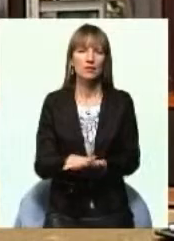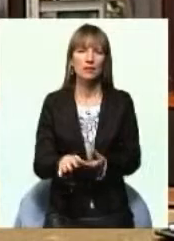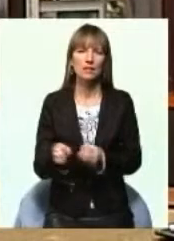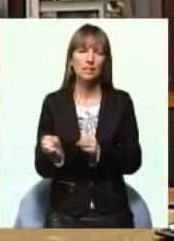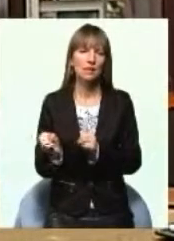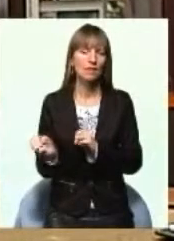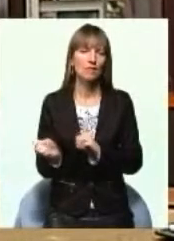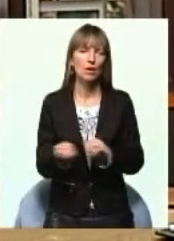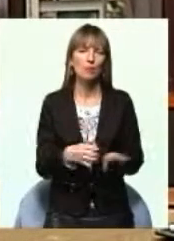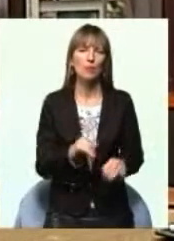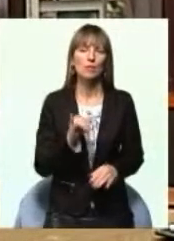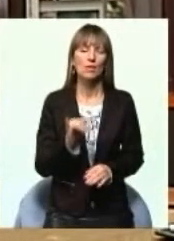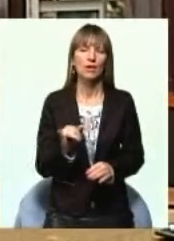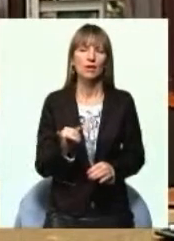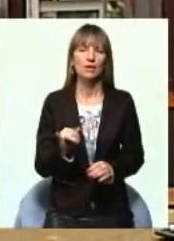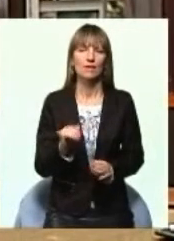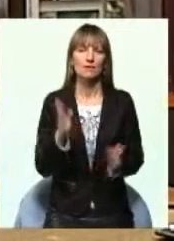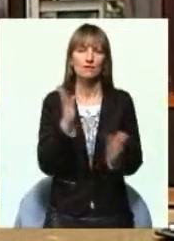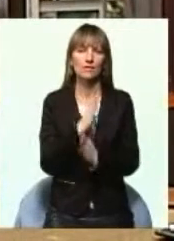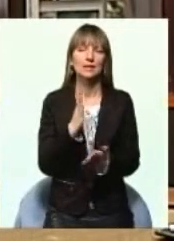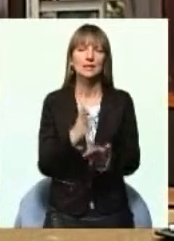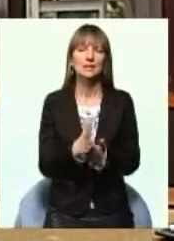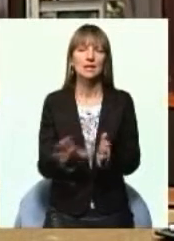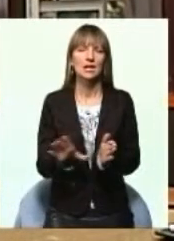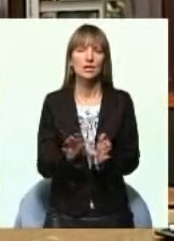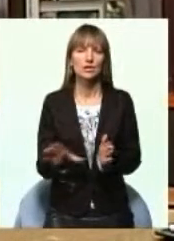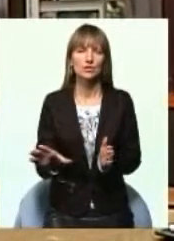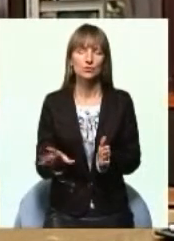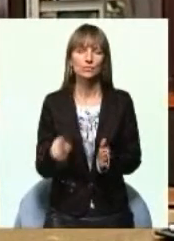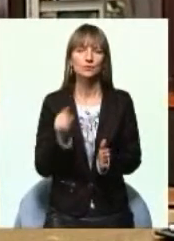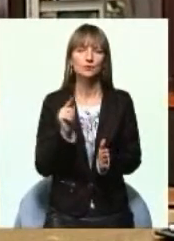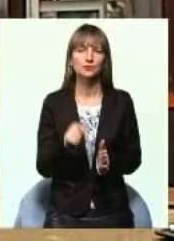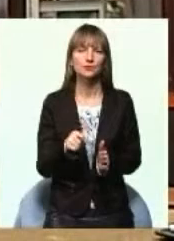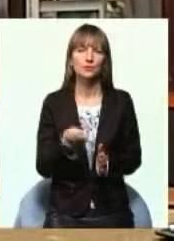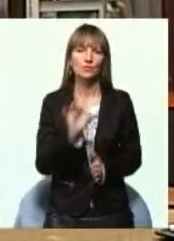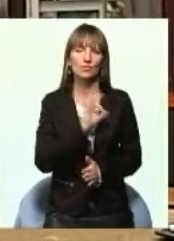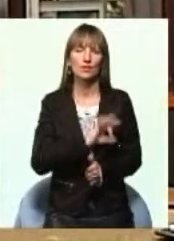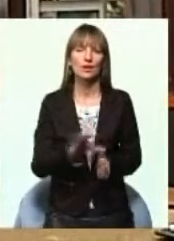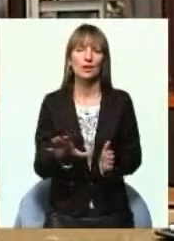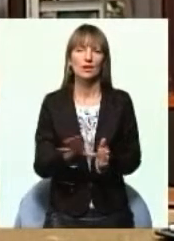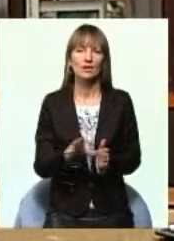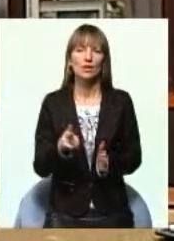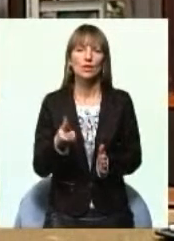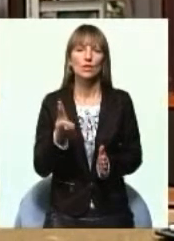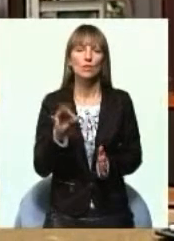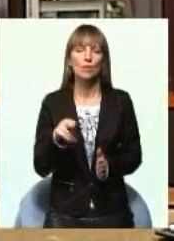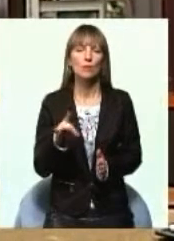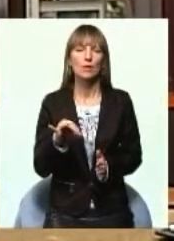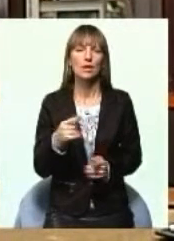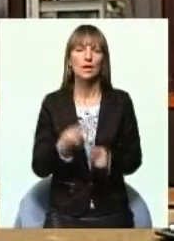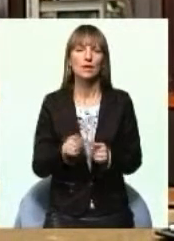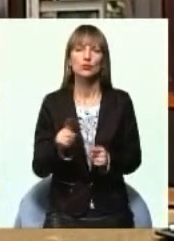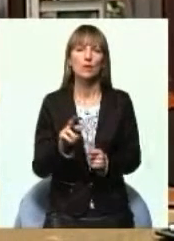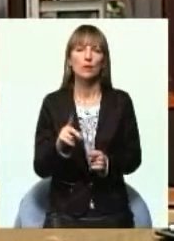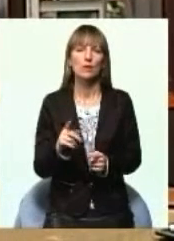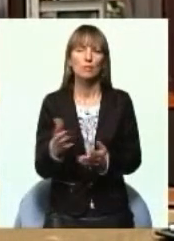выкидывает всякие негативные вещи в воздух. Есть электрические, они используют энергию, но при этом, чтобы выработать энергию,